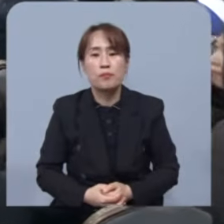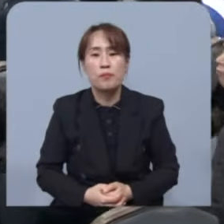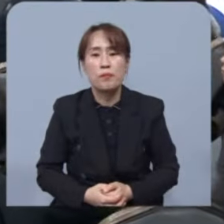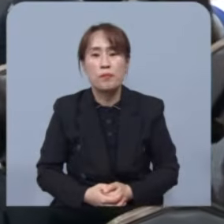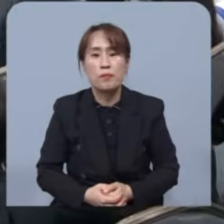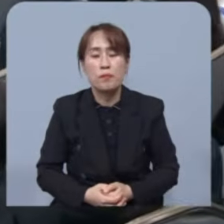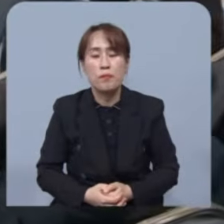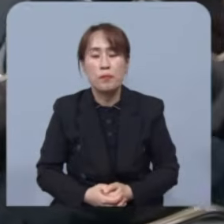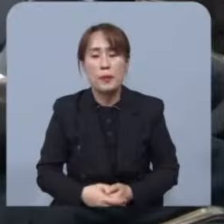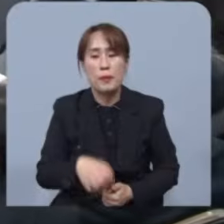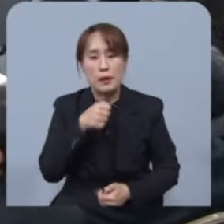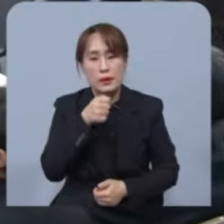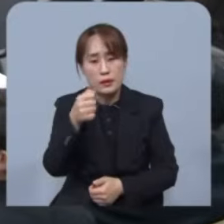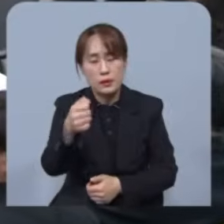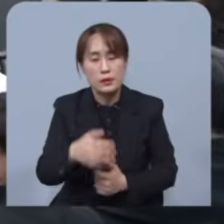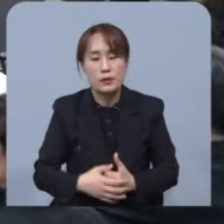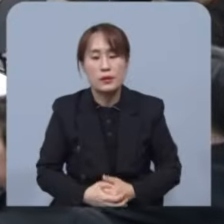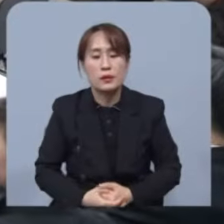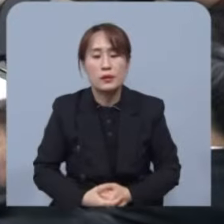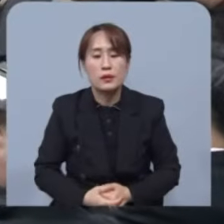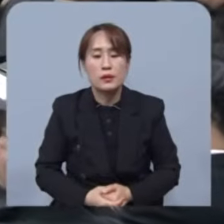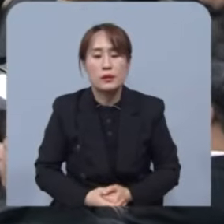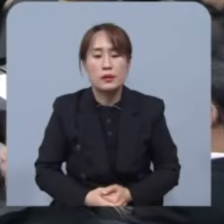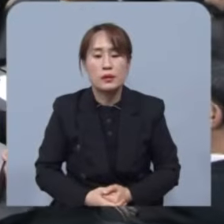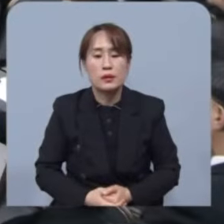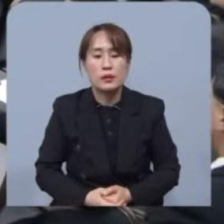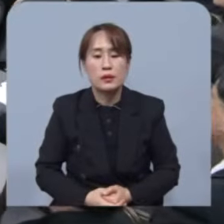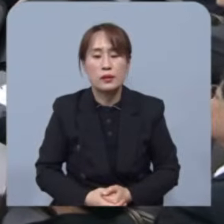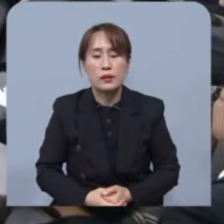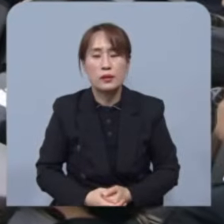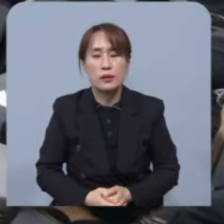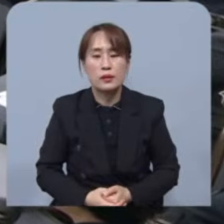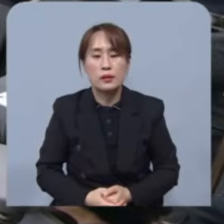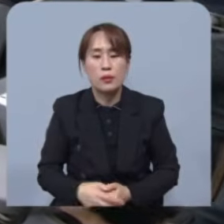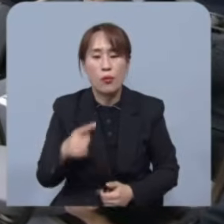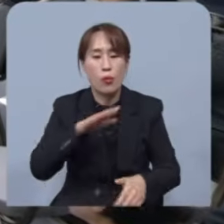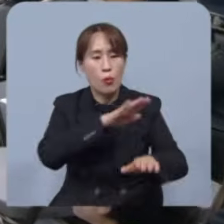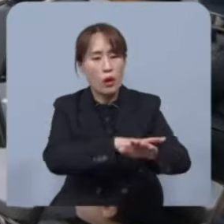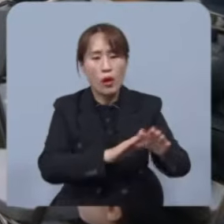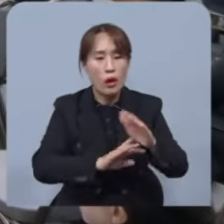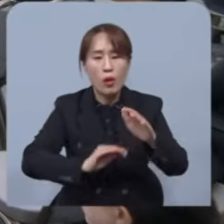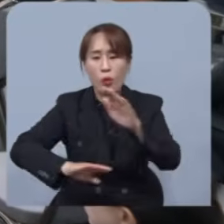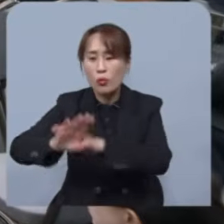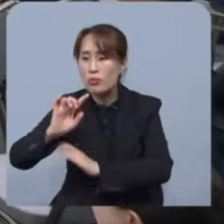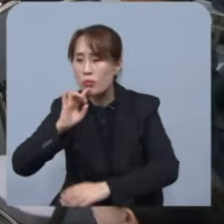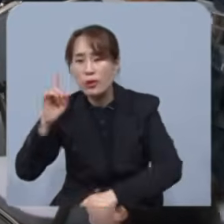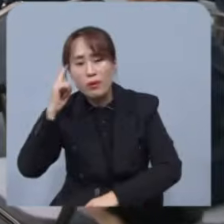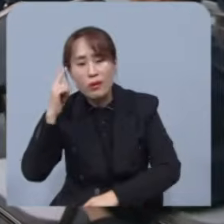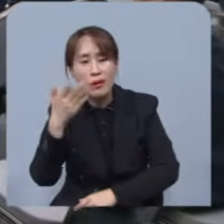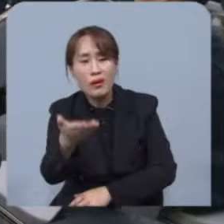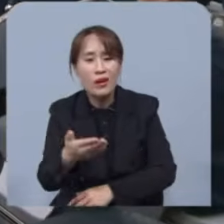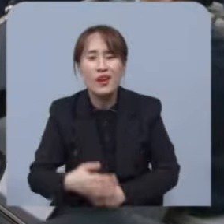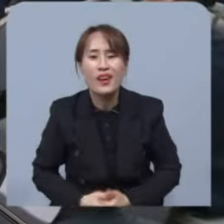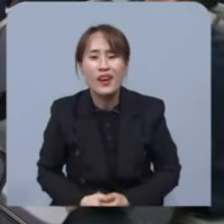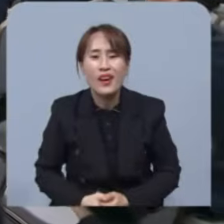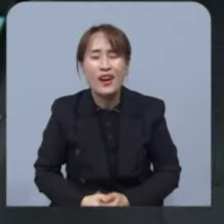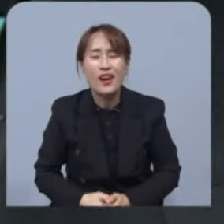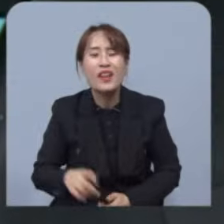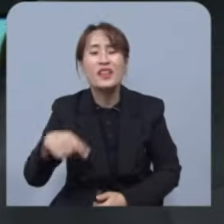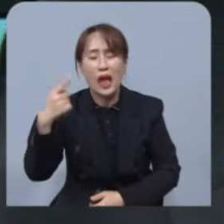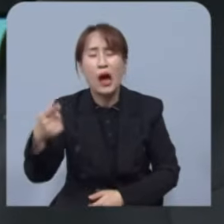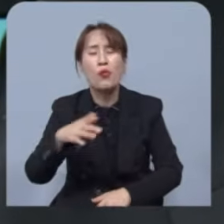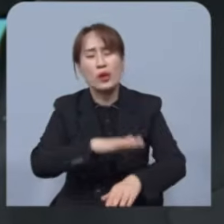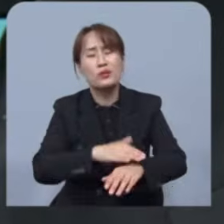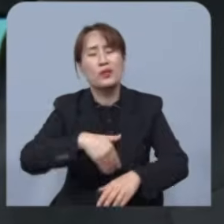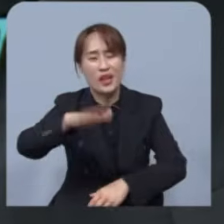바로 맞습니다. 마이크 전해드릴게요. 안기정 대변인님. 네. 왜 왼쪽은 안 하고 오른쪽은 하는 거예요? 다음으로